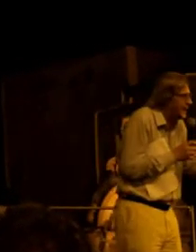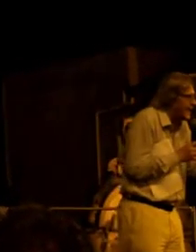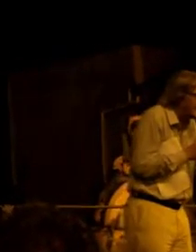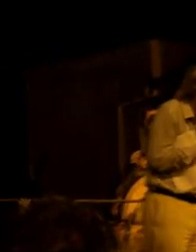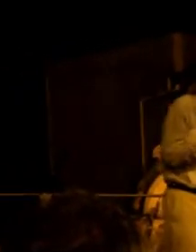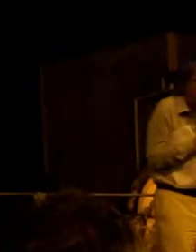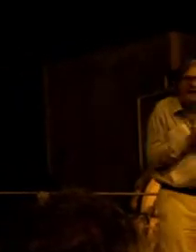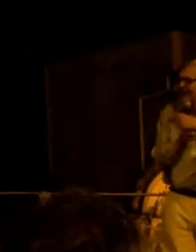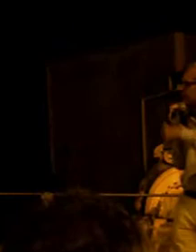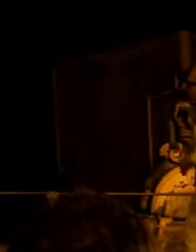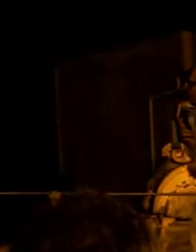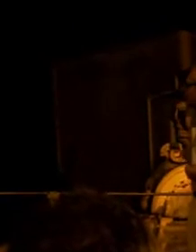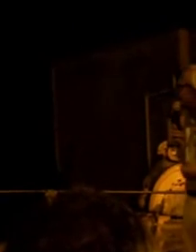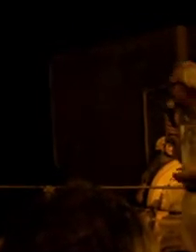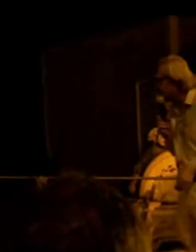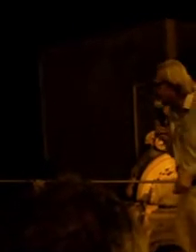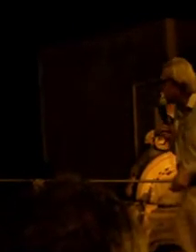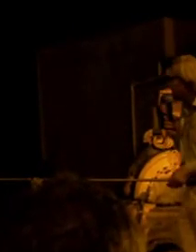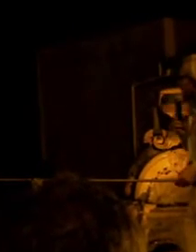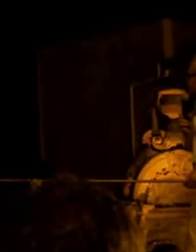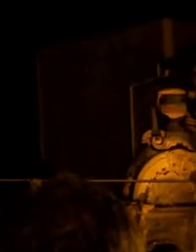simile 3 anni dopo. Guardate la prossima immagine.